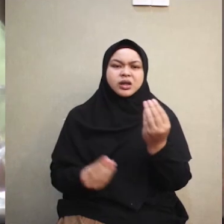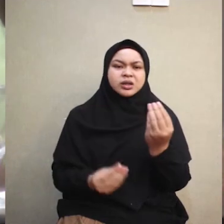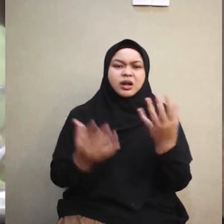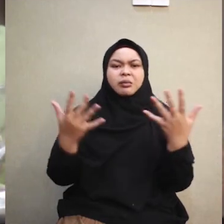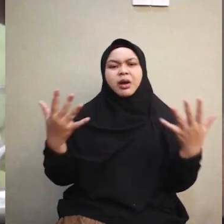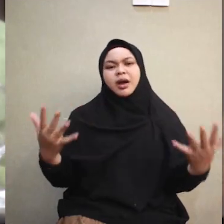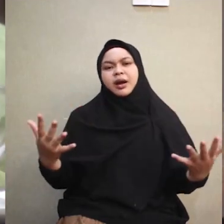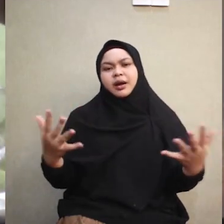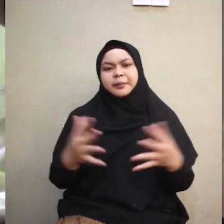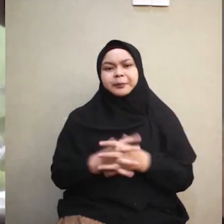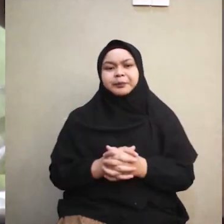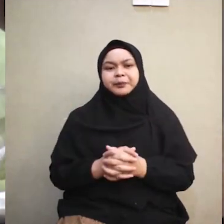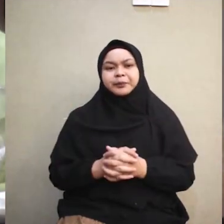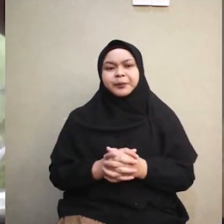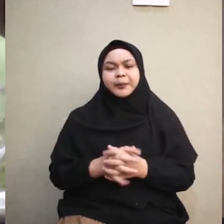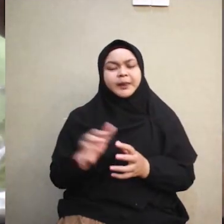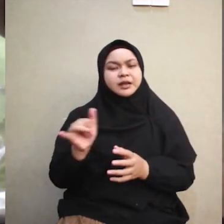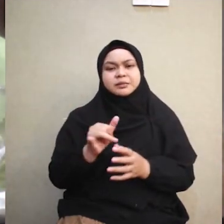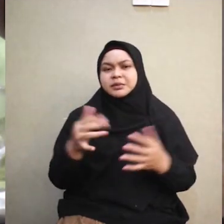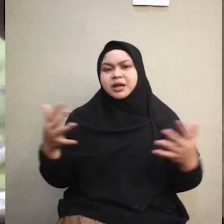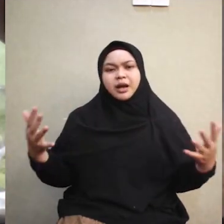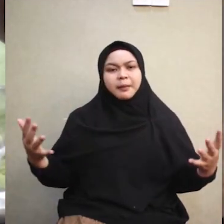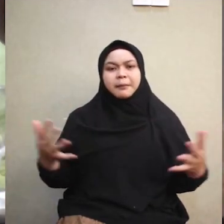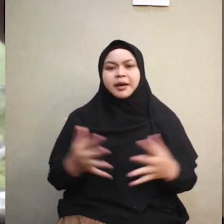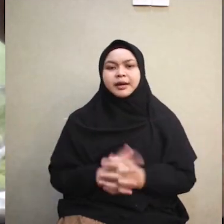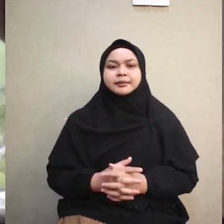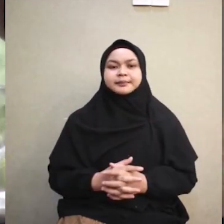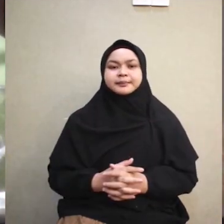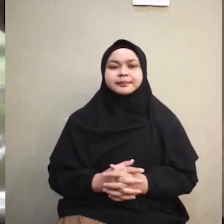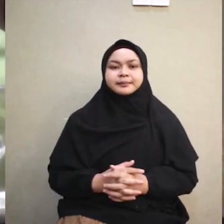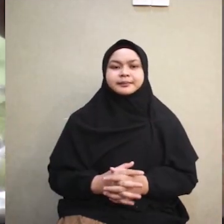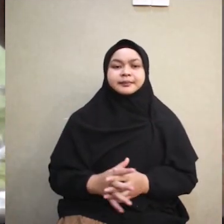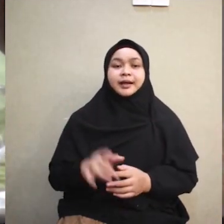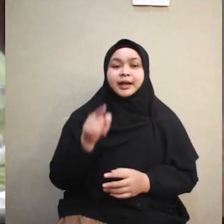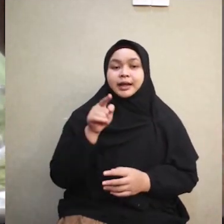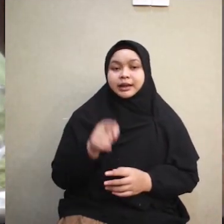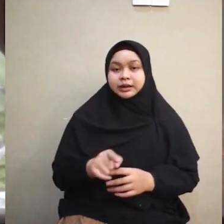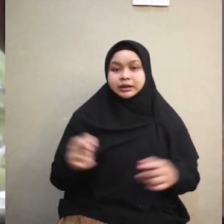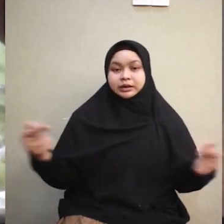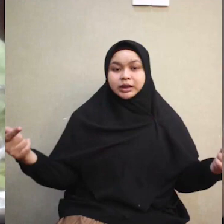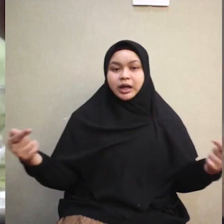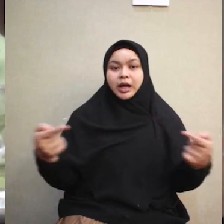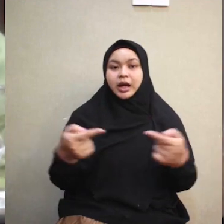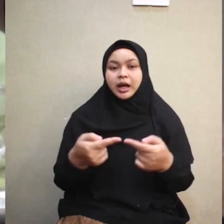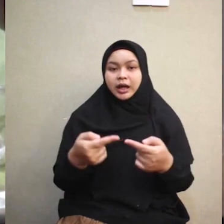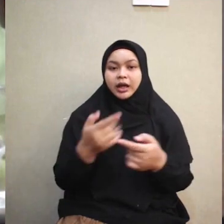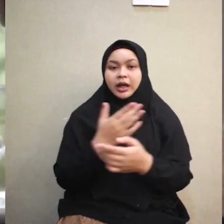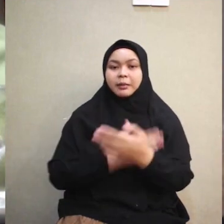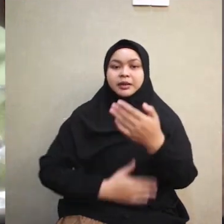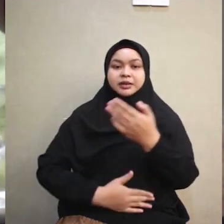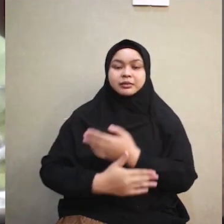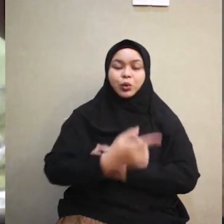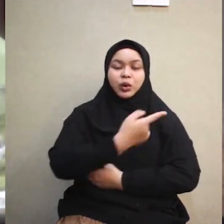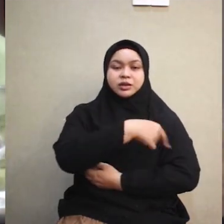ini ini akan seperti apa kayak gitu nah ini terkait dengan kapasitas hukum bukan hanya itu memutuskan